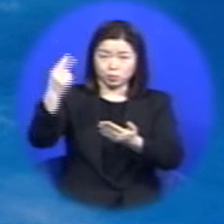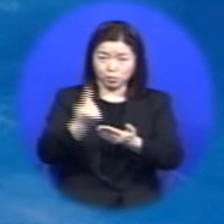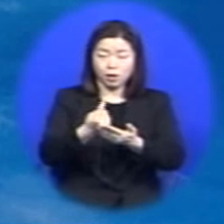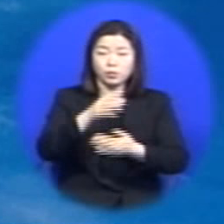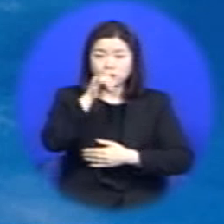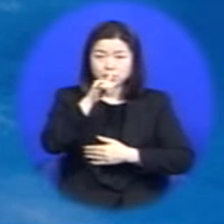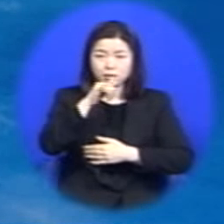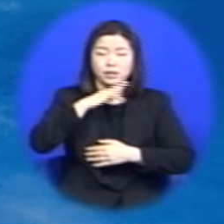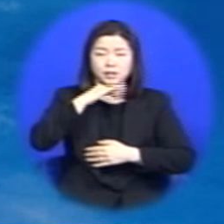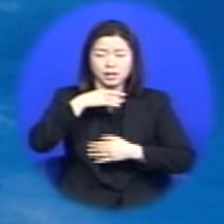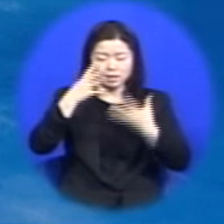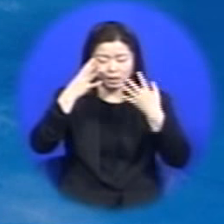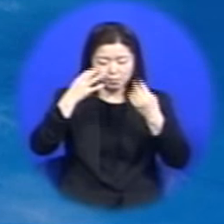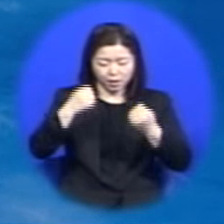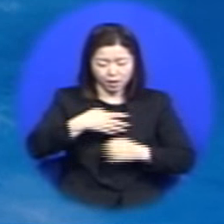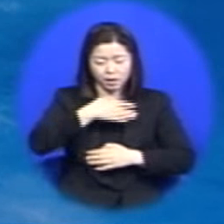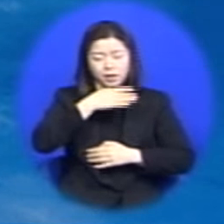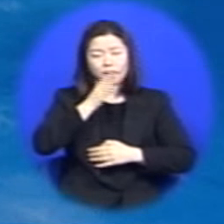나이가 많이 들어서.